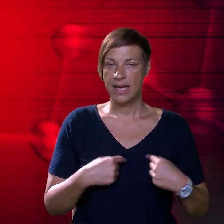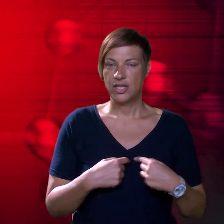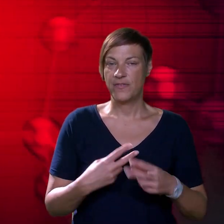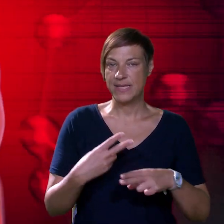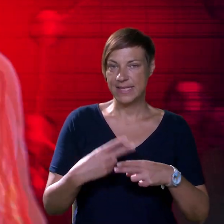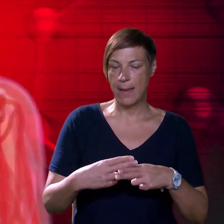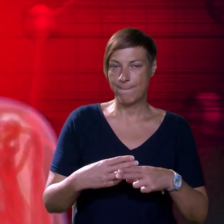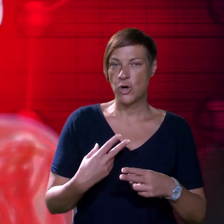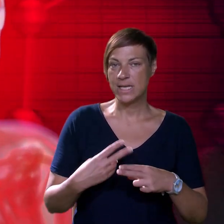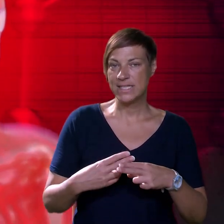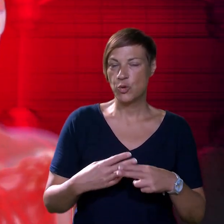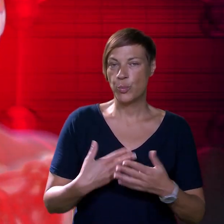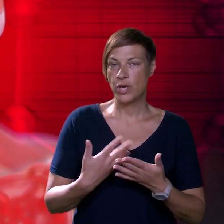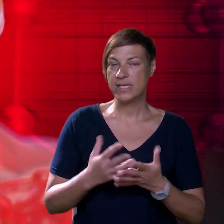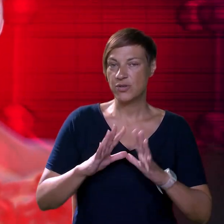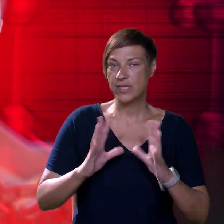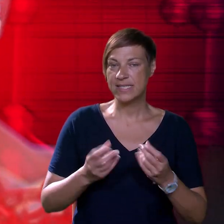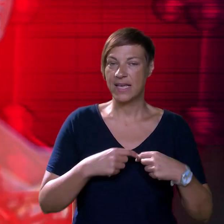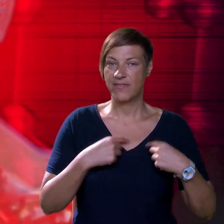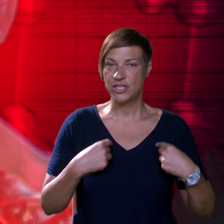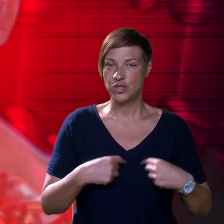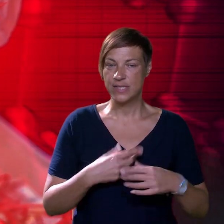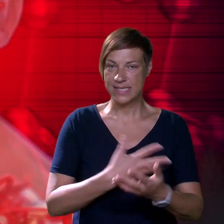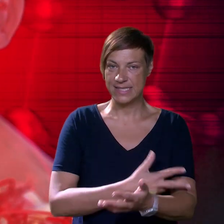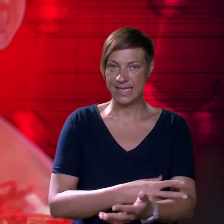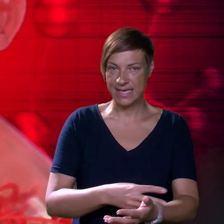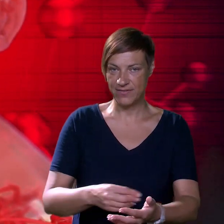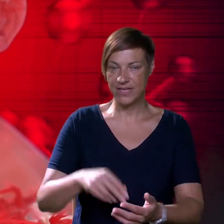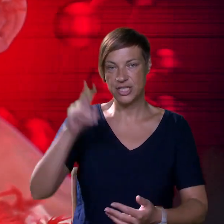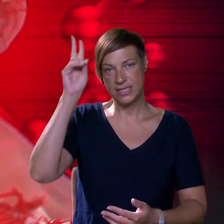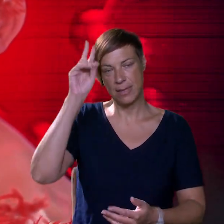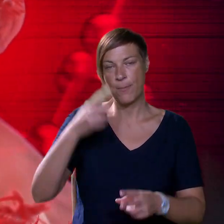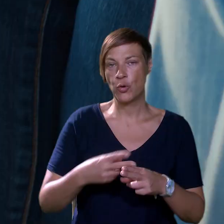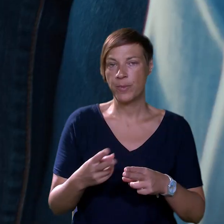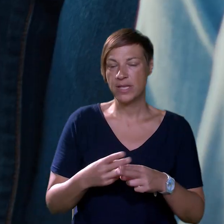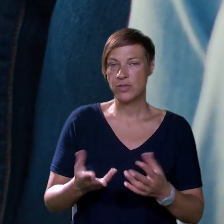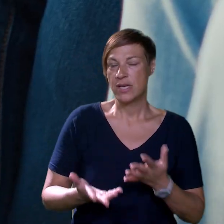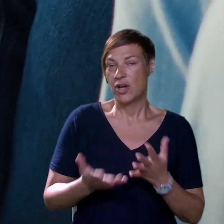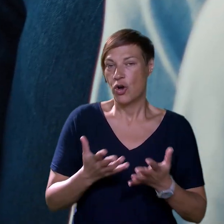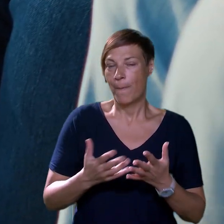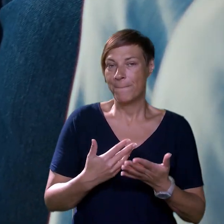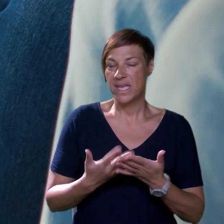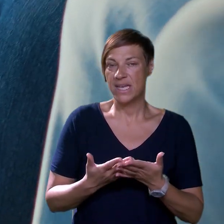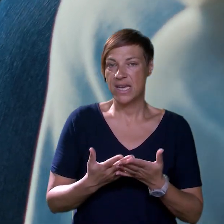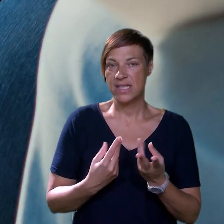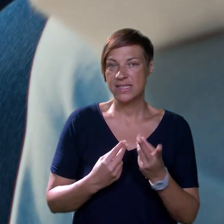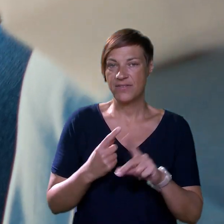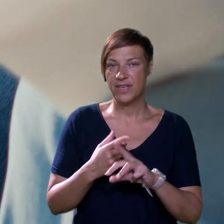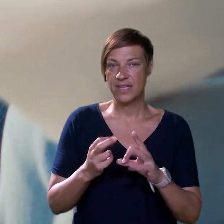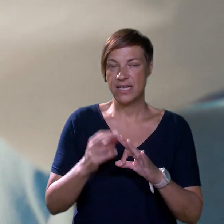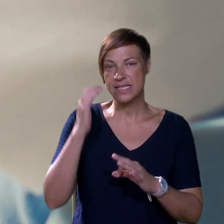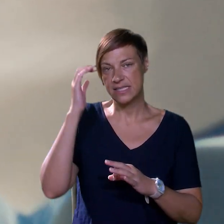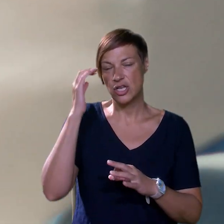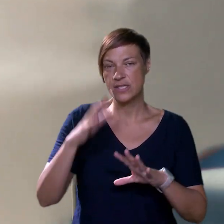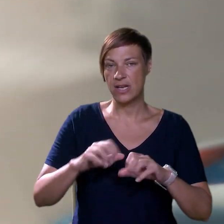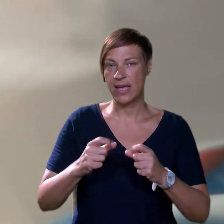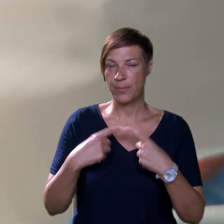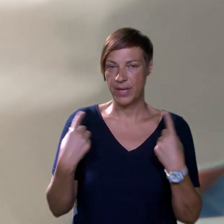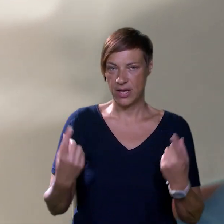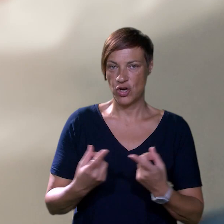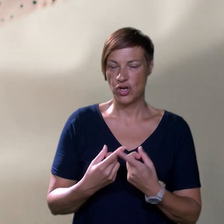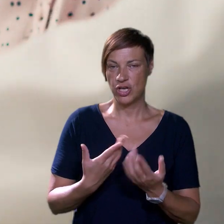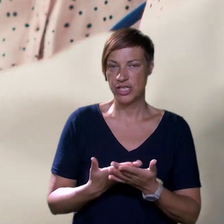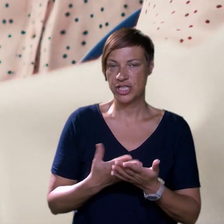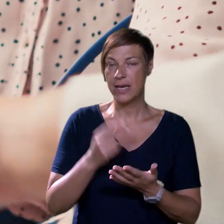Kardiovaskularne bolesti su bolesti koje zahvaćaju srce ili krvne žile. Mogu biti uzrokovane kombinacijom bihevioralnih, socioekonomskih i